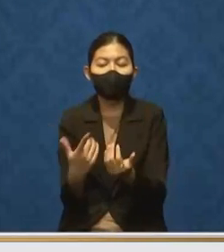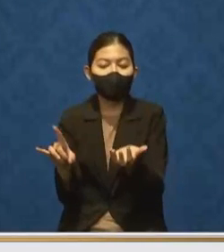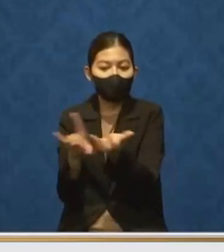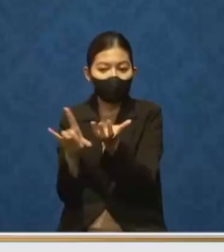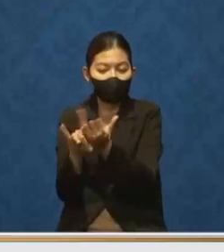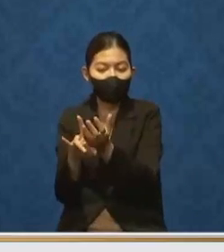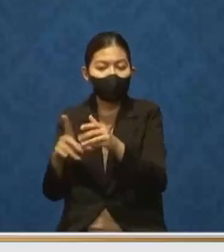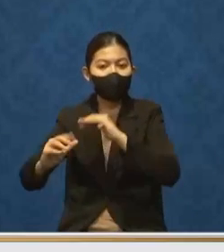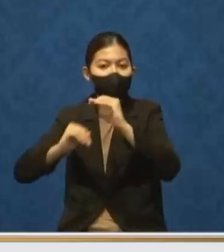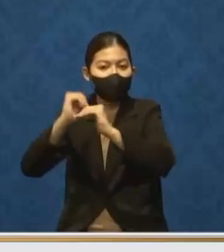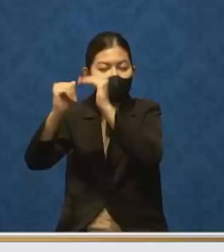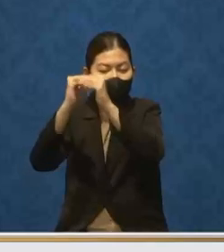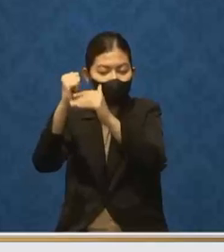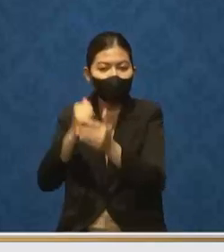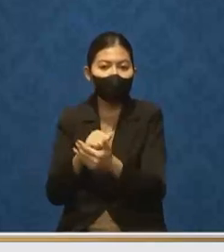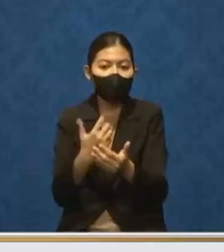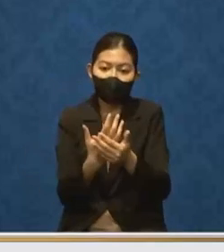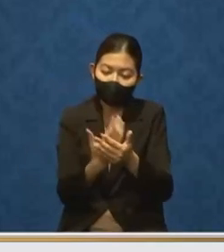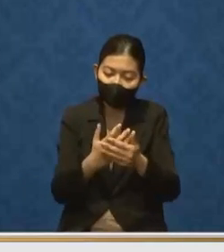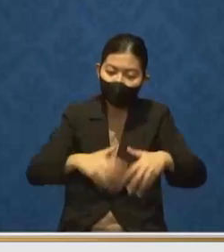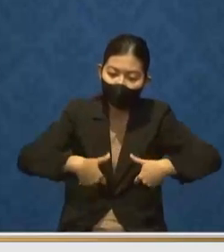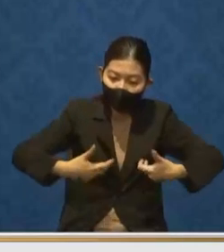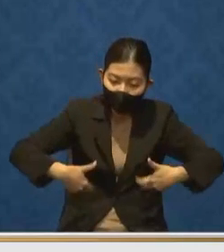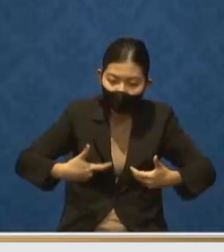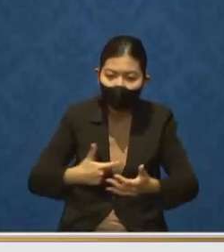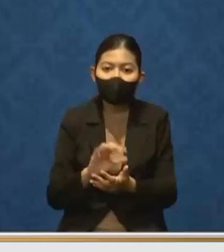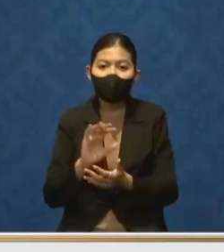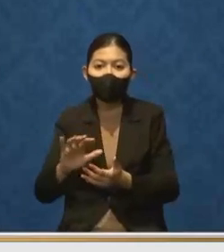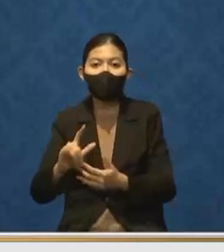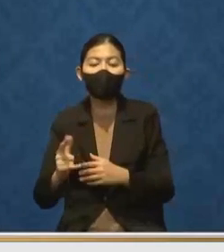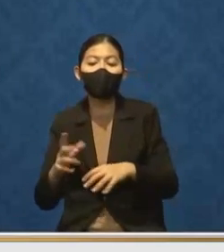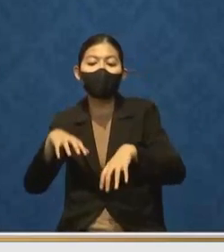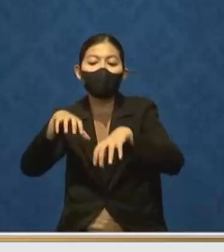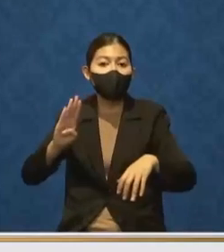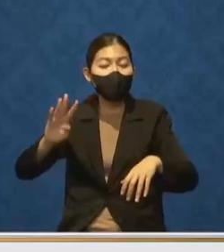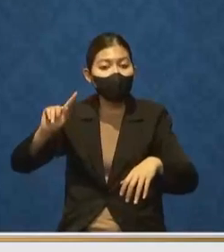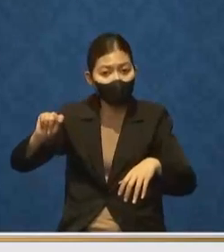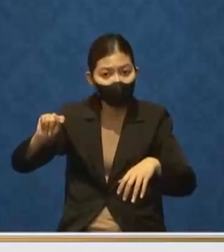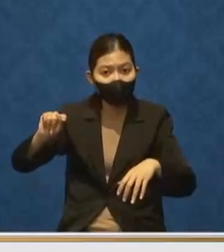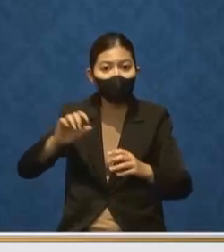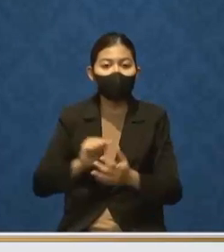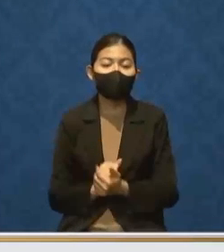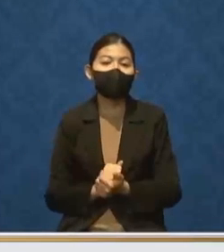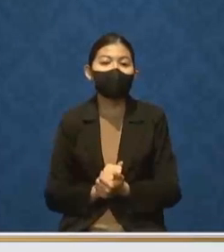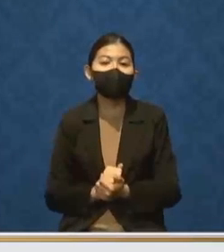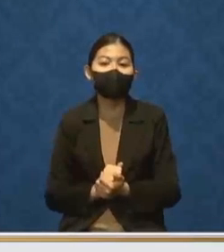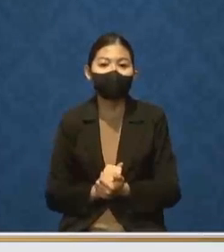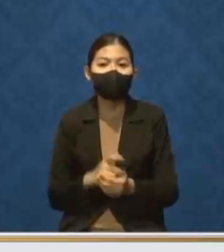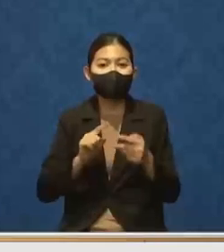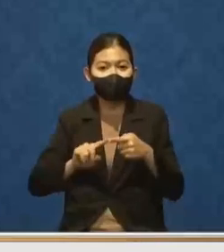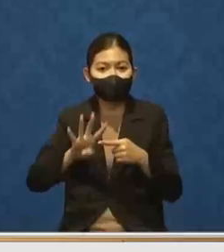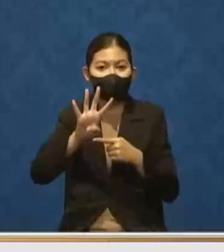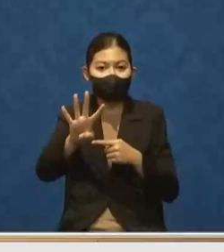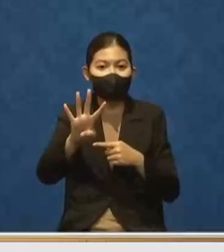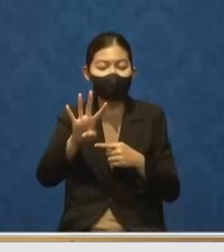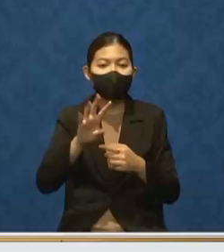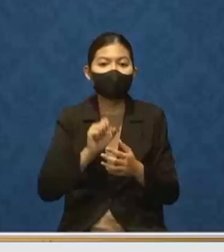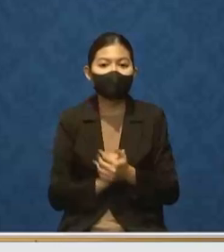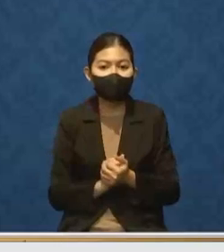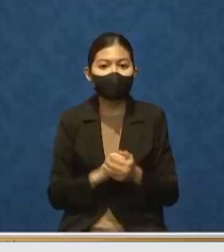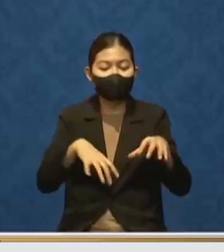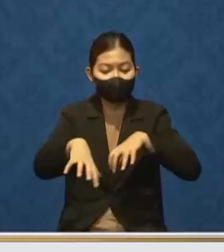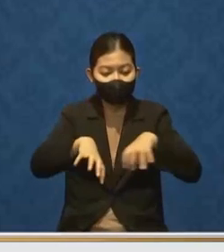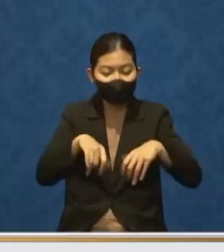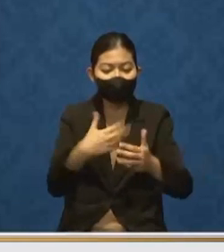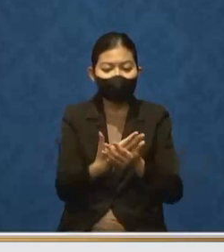ายได้และประสิทธิผลการใช้จ่ายขององค์กรปกครองส่วนท้องถิ่น 4. จัดทำงบประมาณให้ครอบคลุมทุกแหล่งเงินโดย